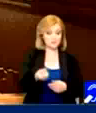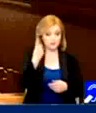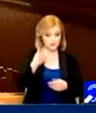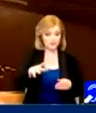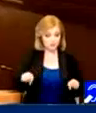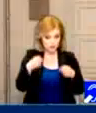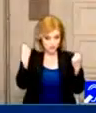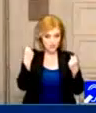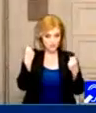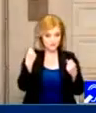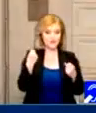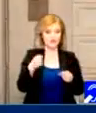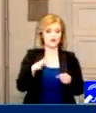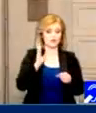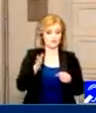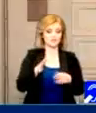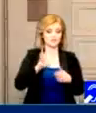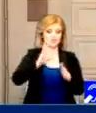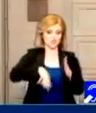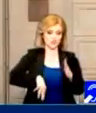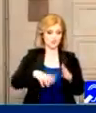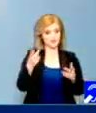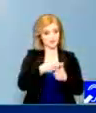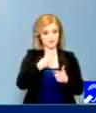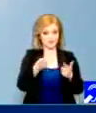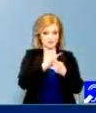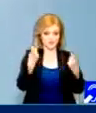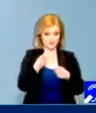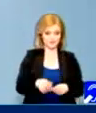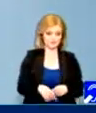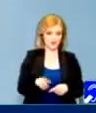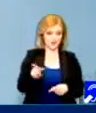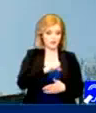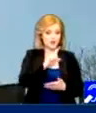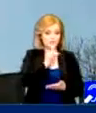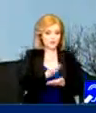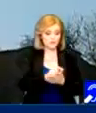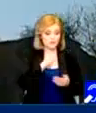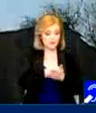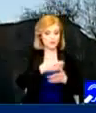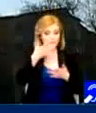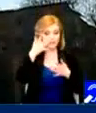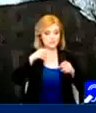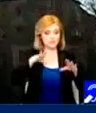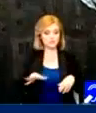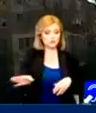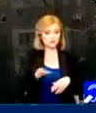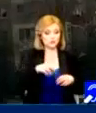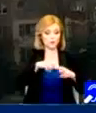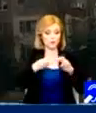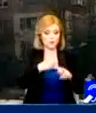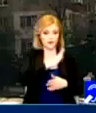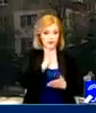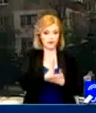încălcări ale normelor antiincendiare, vor fi aplicate avertismente. Bisericile au obligația ca până la Paște să rezolve toate problemele.